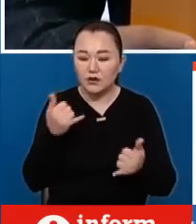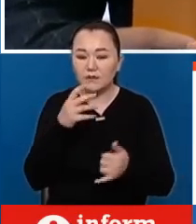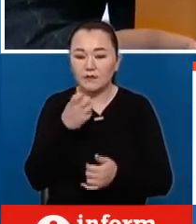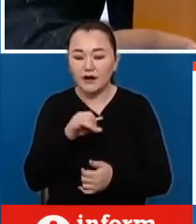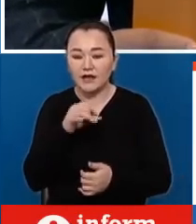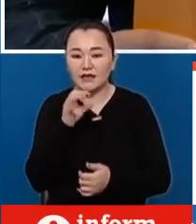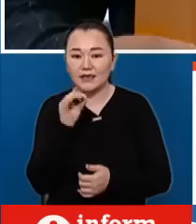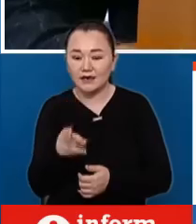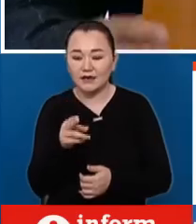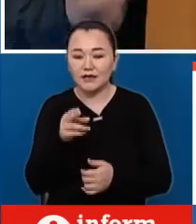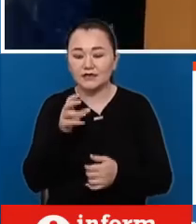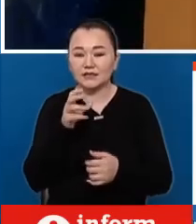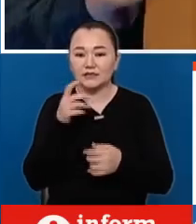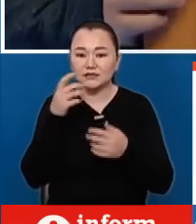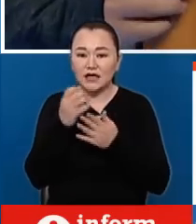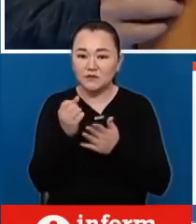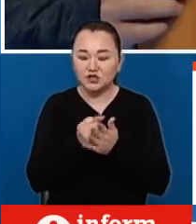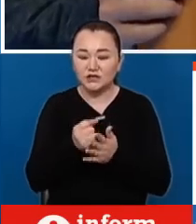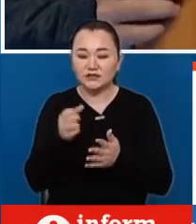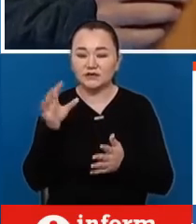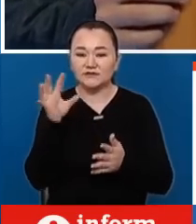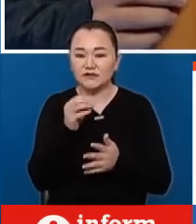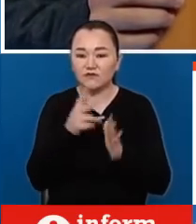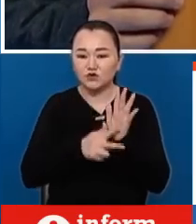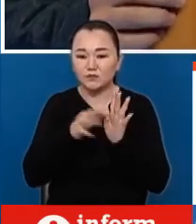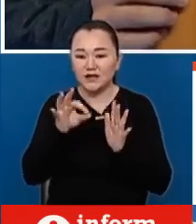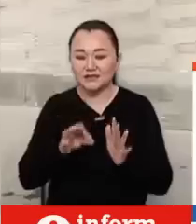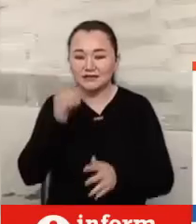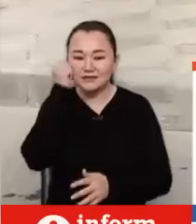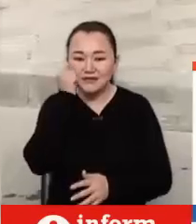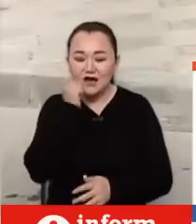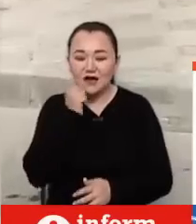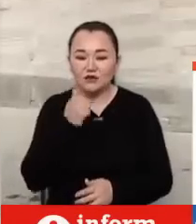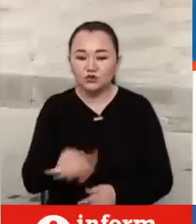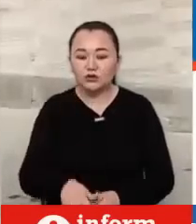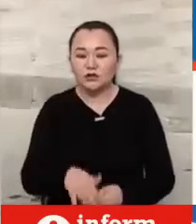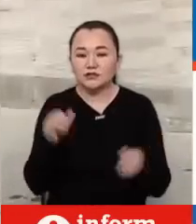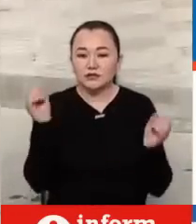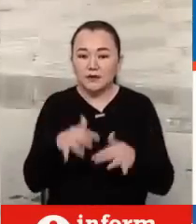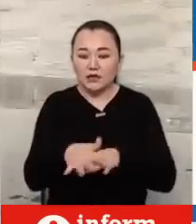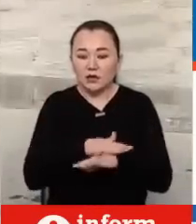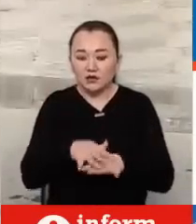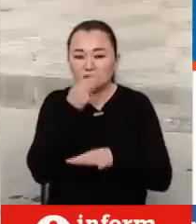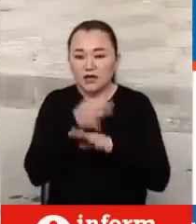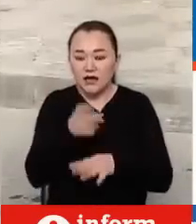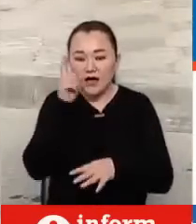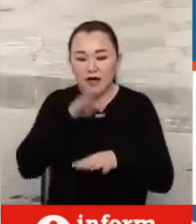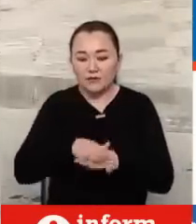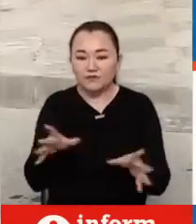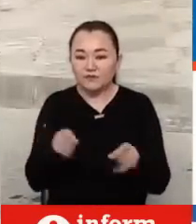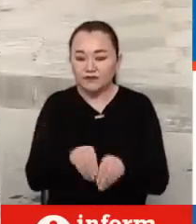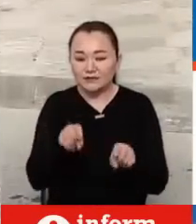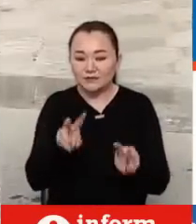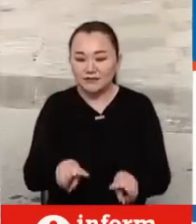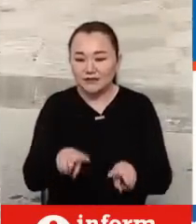МАЭК серіктестігінің жабдықтары 80%-ға тозған. Жиналған тұрғындардың айтуынша, әкімдік өкілдері мен арнайы